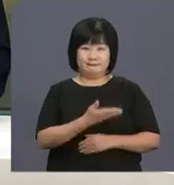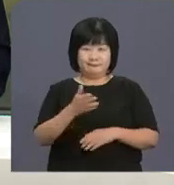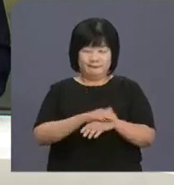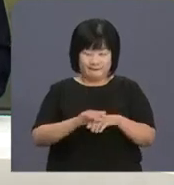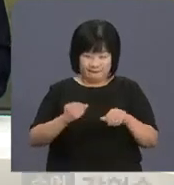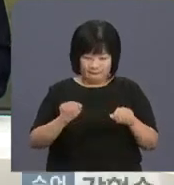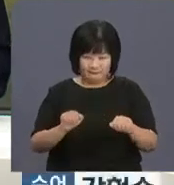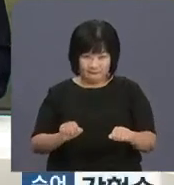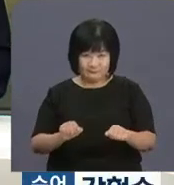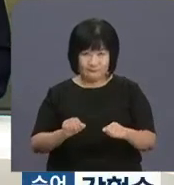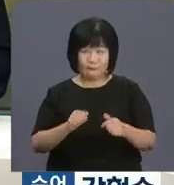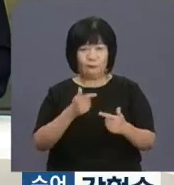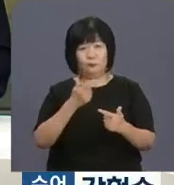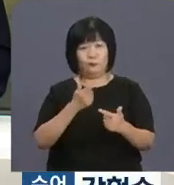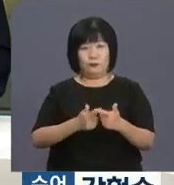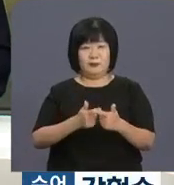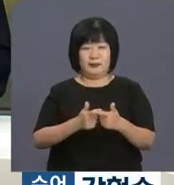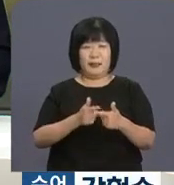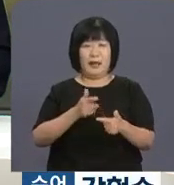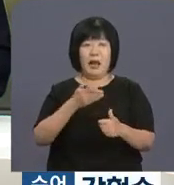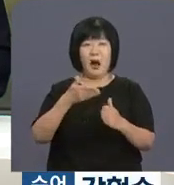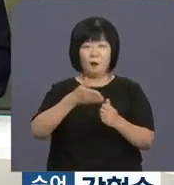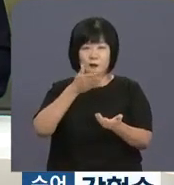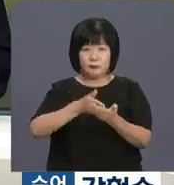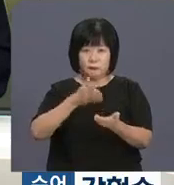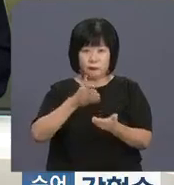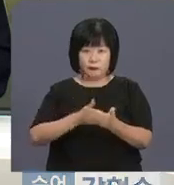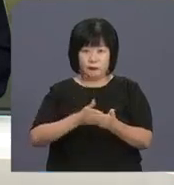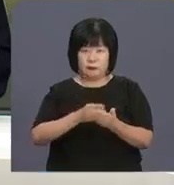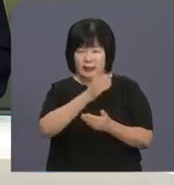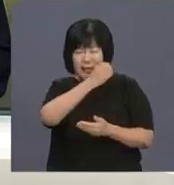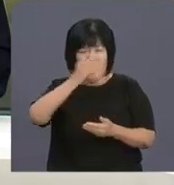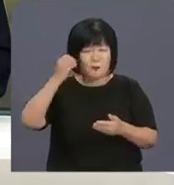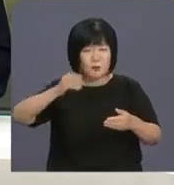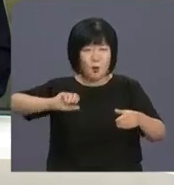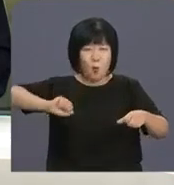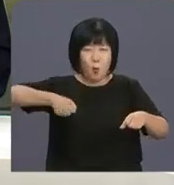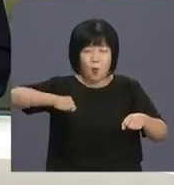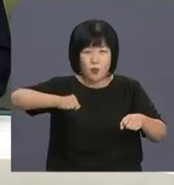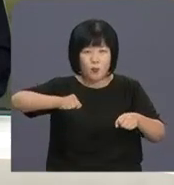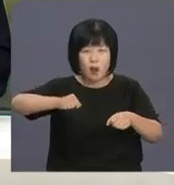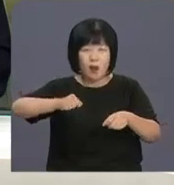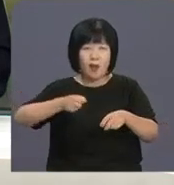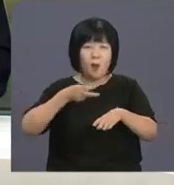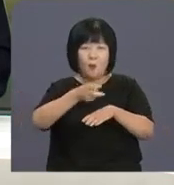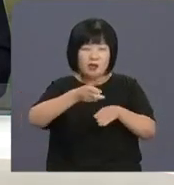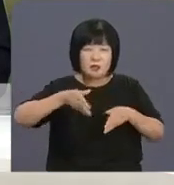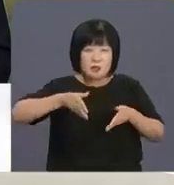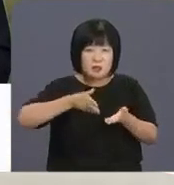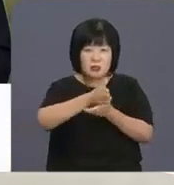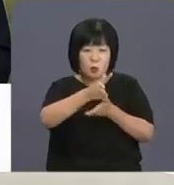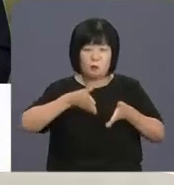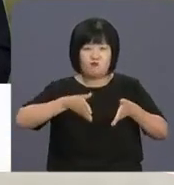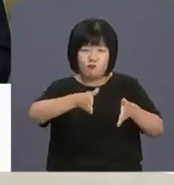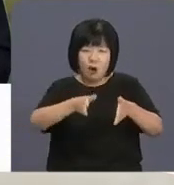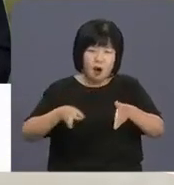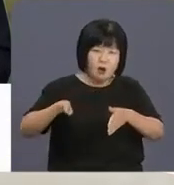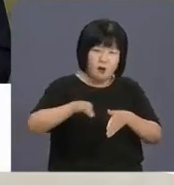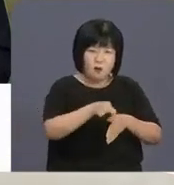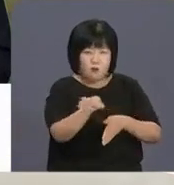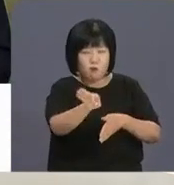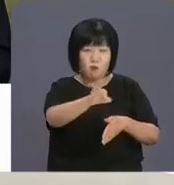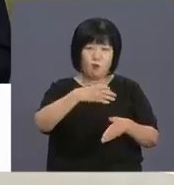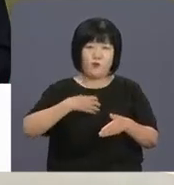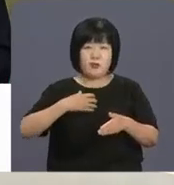여러분 안녕하십니까? KBS 9시 부산 뉴스입니다. 일부 얌체 오토바이들이 버스만 다닐 수 있는 전용 차로를 넘나들며